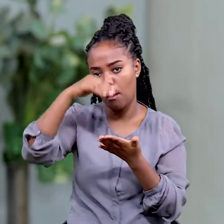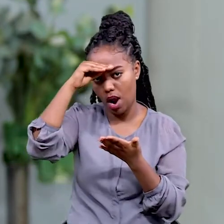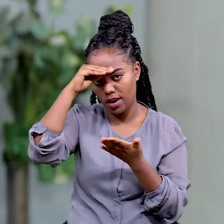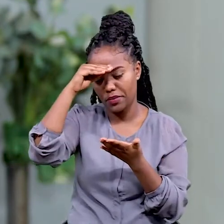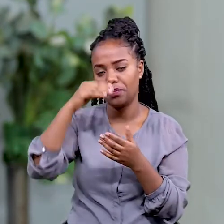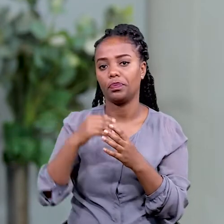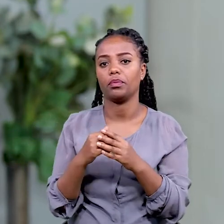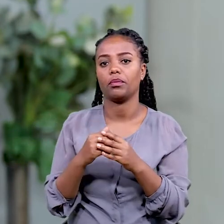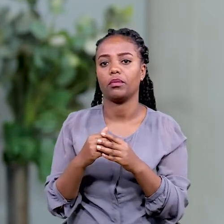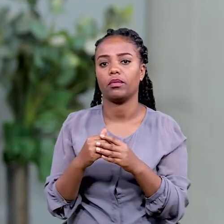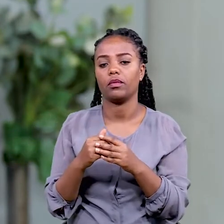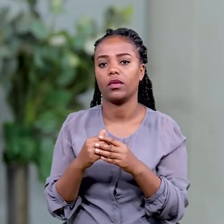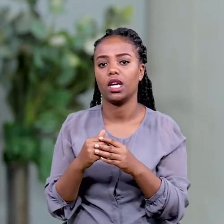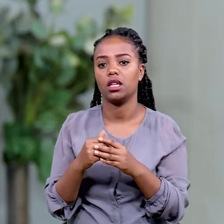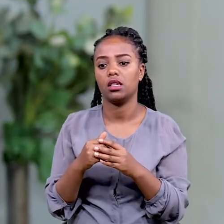የመማር